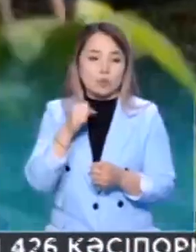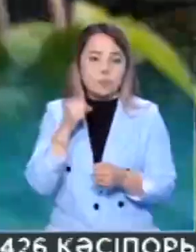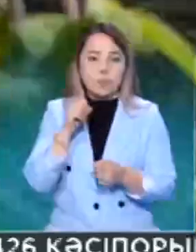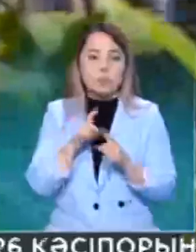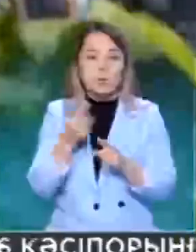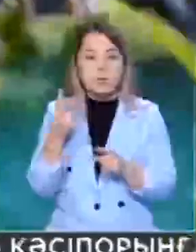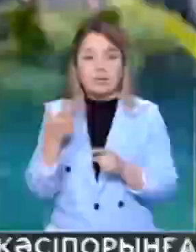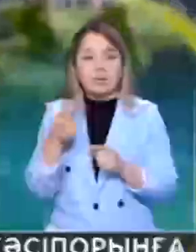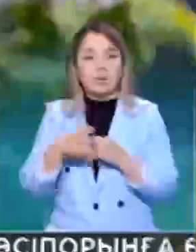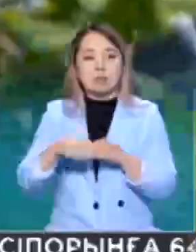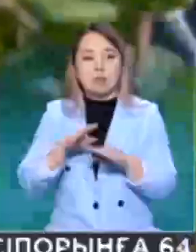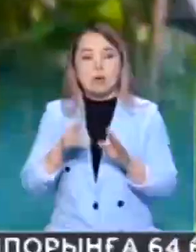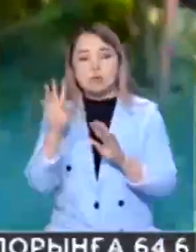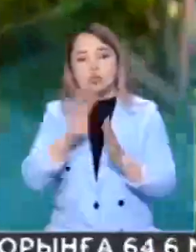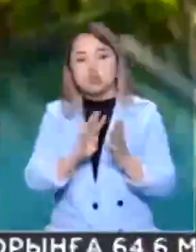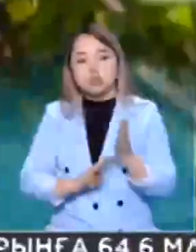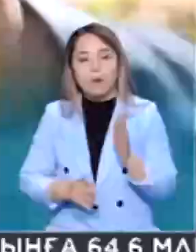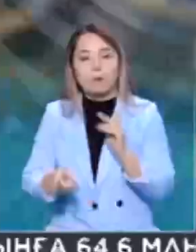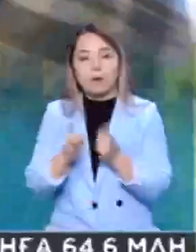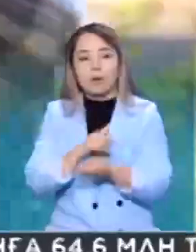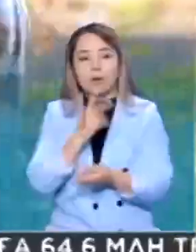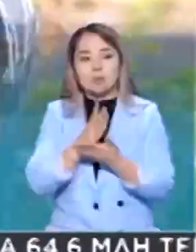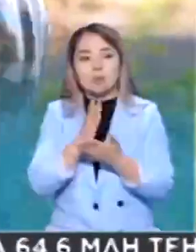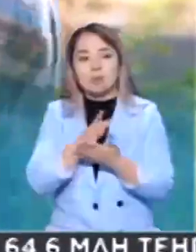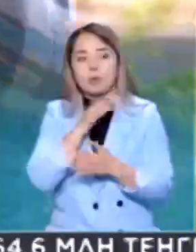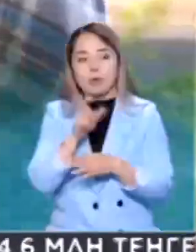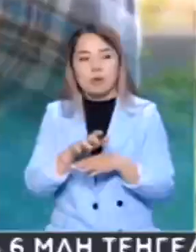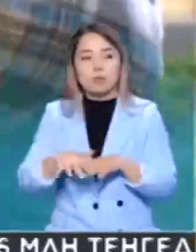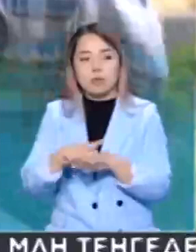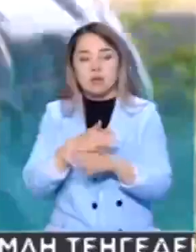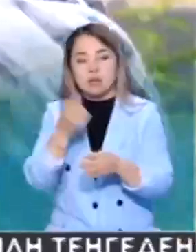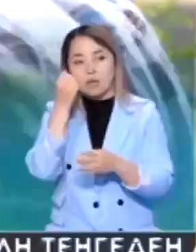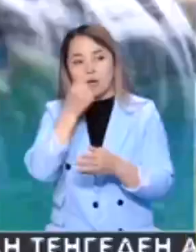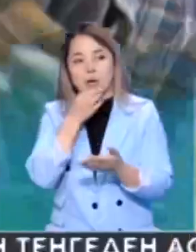2 гектар жерді 100 алқабына айналдырып, көптің